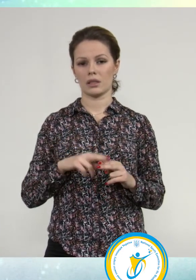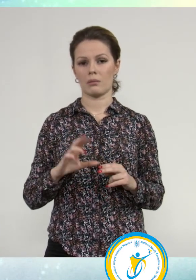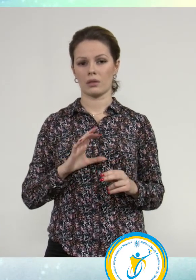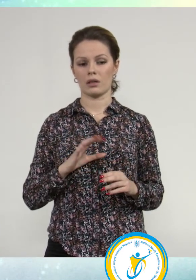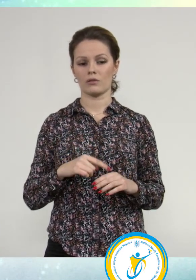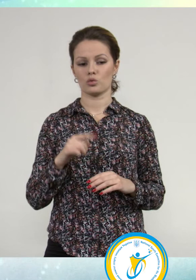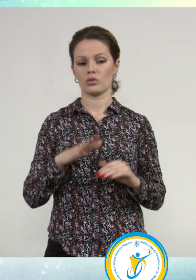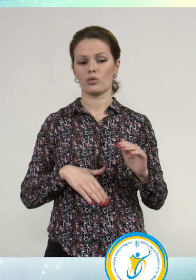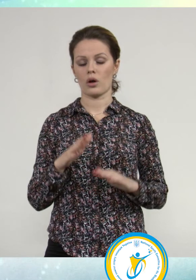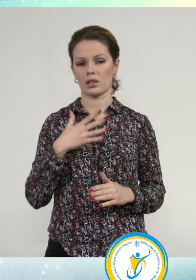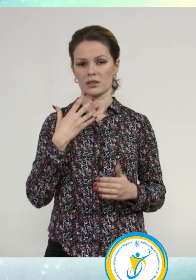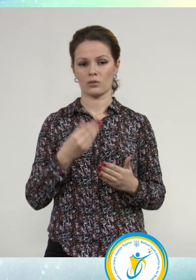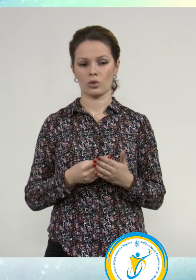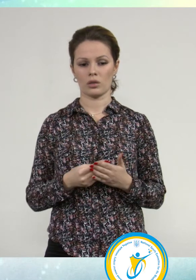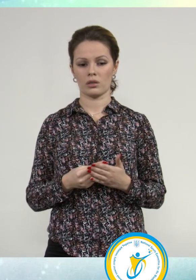в руках своїх.